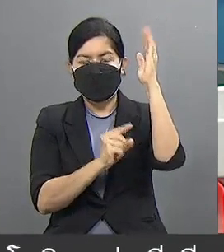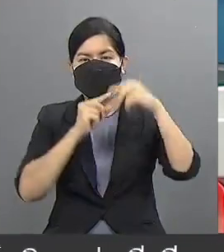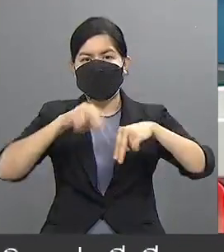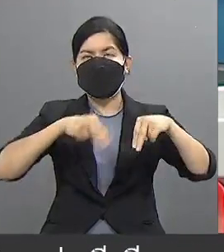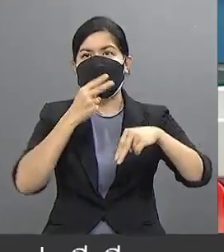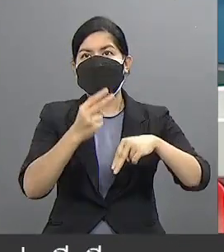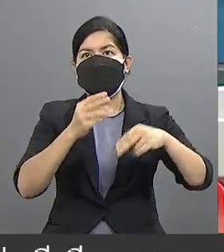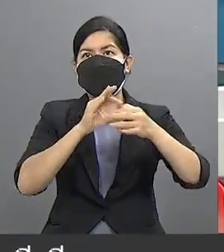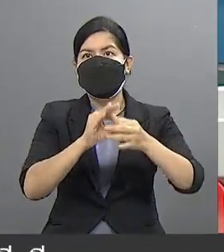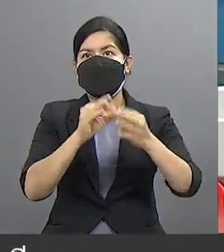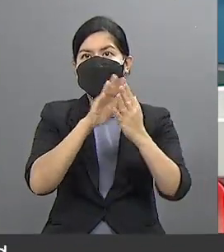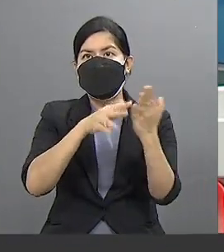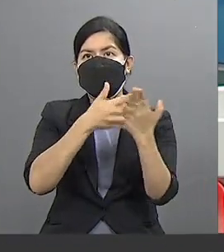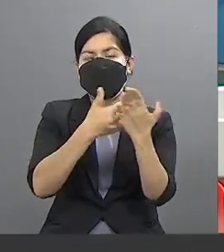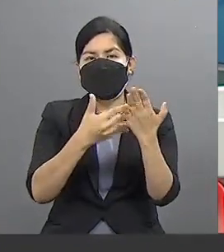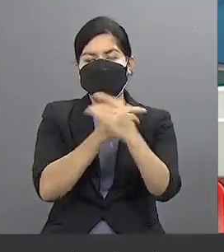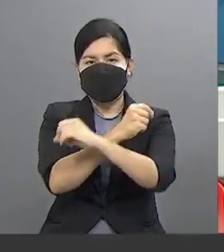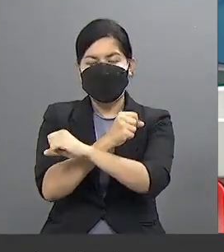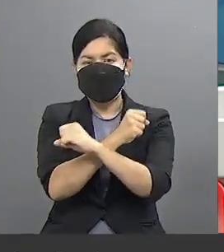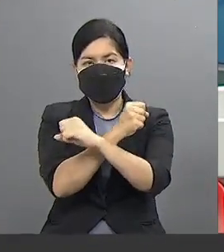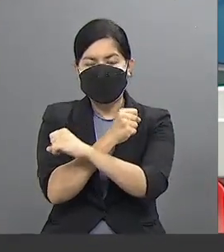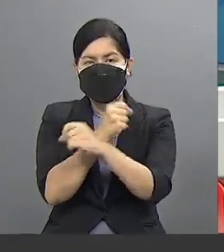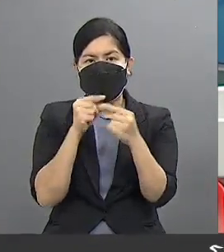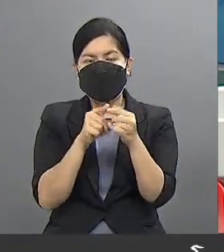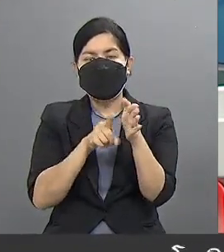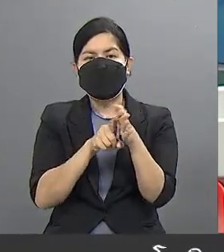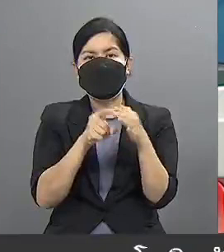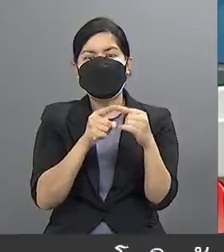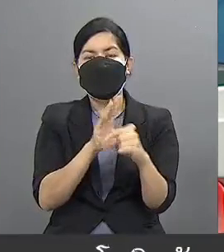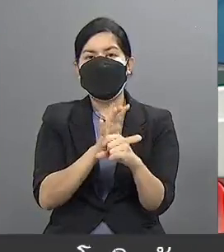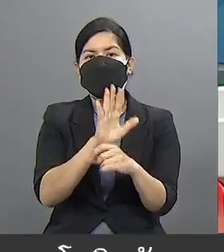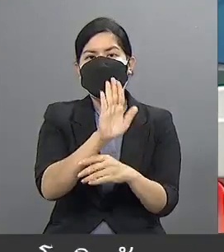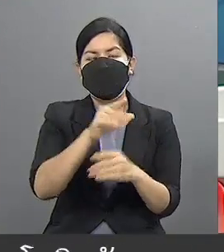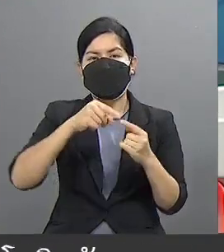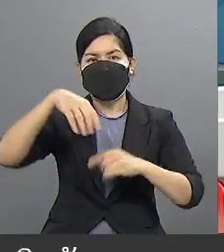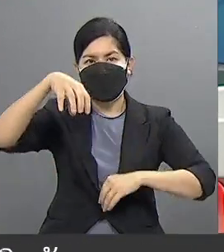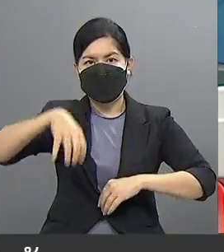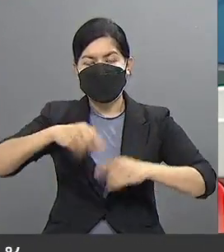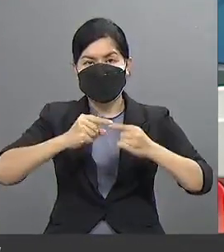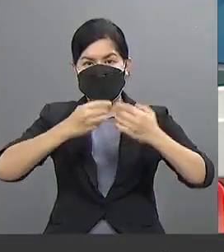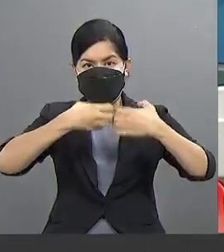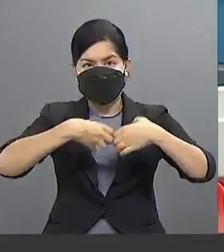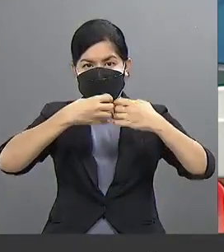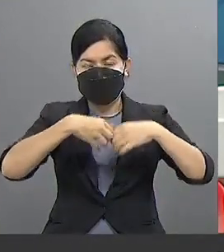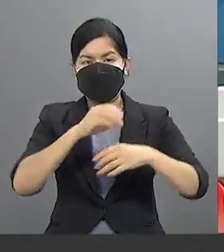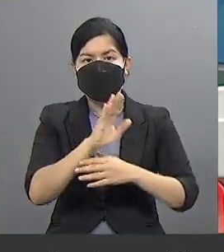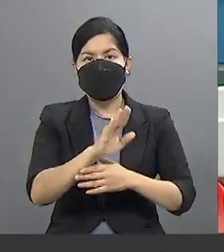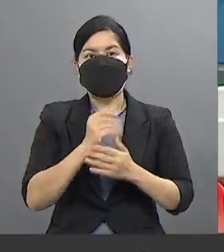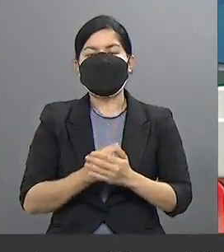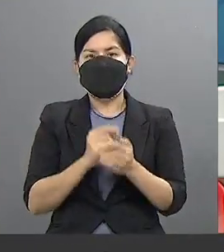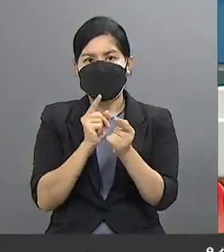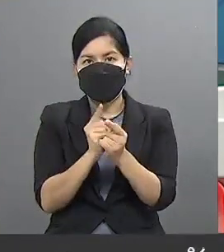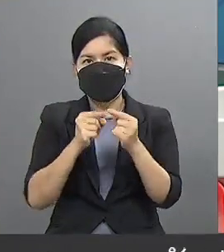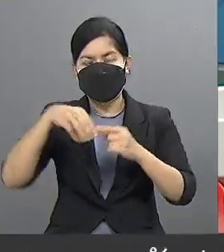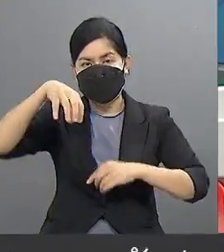ควบคุมโควิด-19ในสถานประกอบการของทางสำนักงานอุตสาหกรรมจังหวัดนครศรีธรรมราชเขาไปพบว่าโรงงานแปรรูปไม้